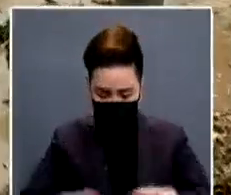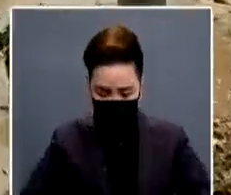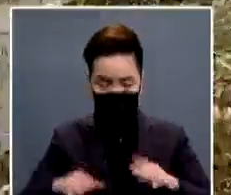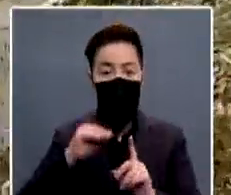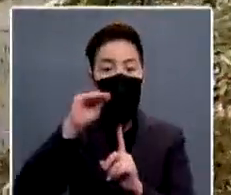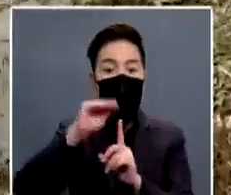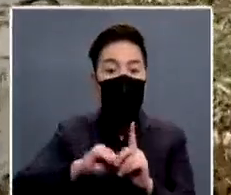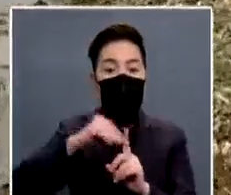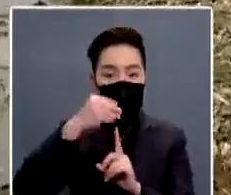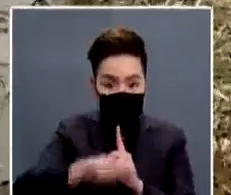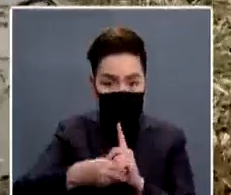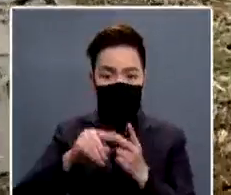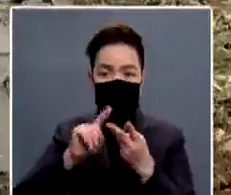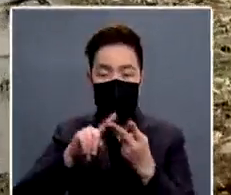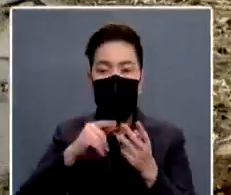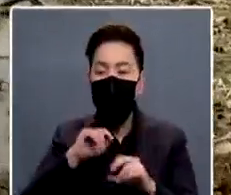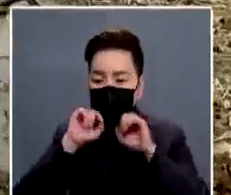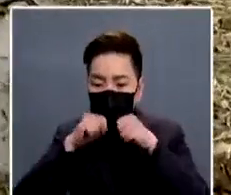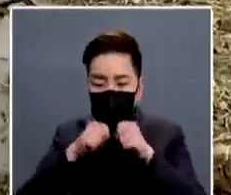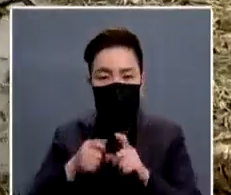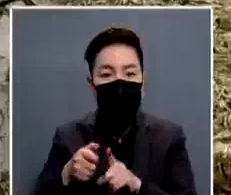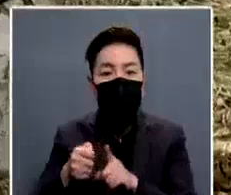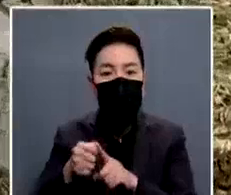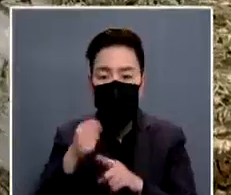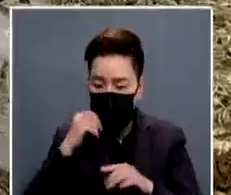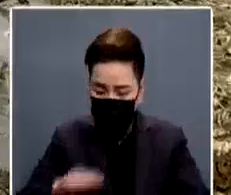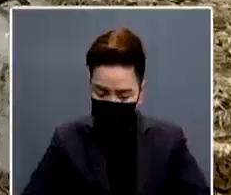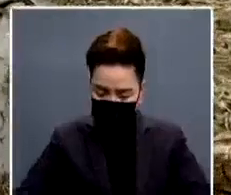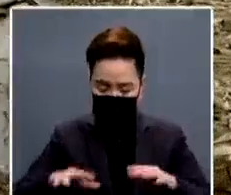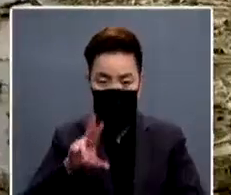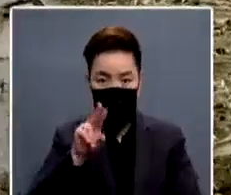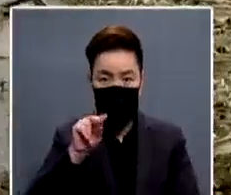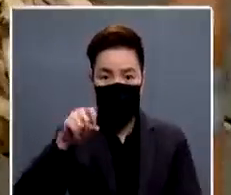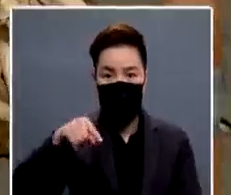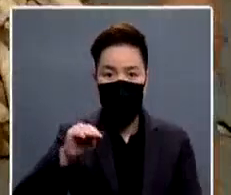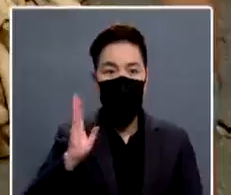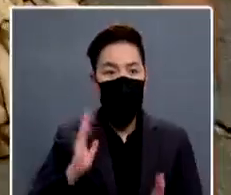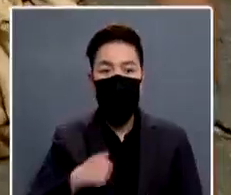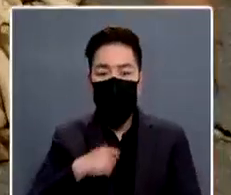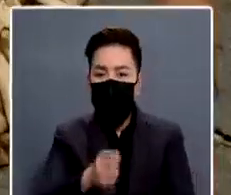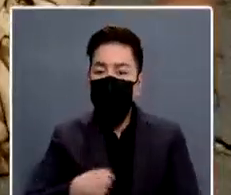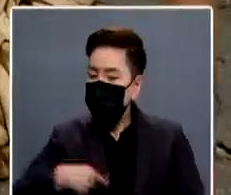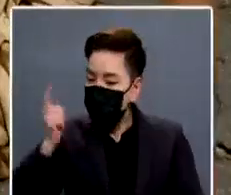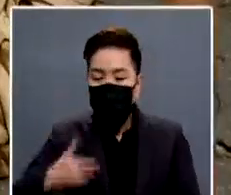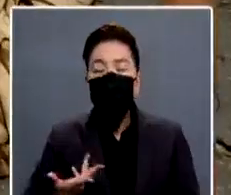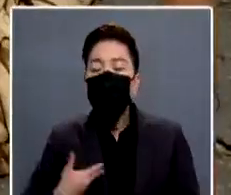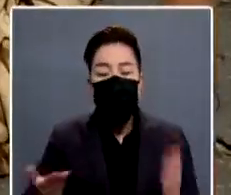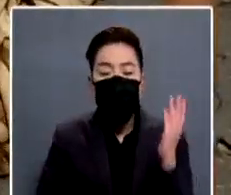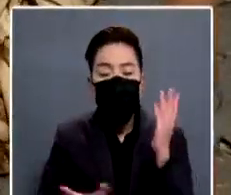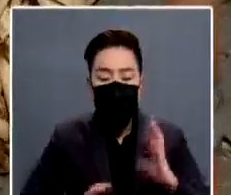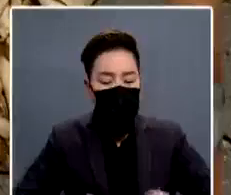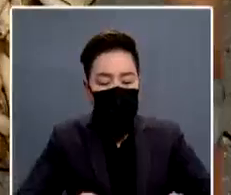วยน้ำว้าไร่ข้าวโพดแล้วก็บ้านเรือนประชาชนถูกน้ำท่วมประมาณสัก30เซนติเมตรได้ค่ะทำให้บรรดาพี่น้องเกษตรกรเนี่ยนะต้องรีบเก็บเกี่ยวข้าวโพ